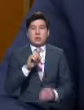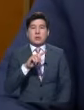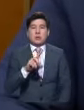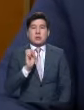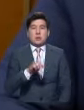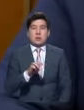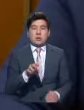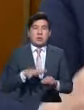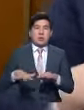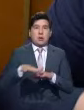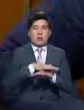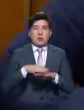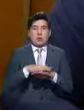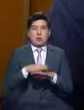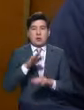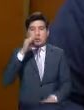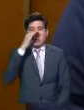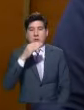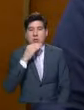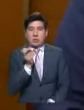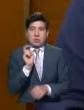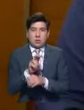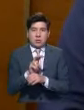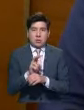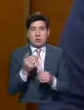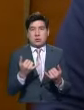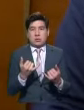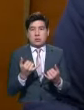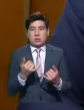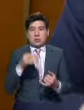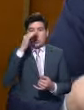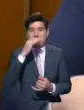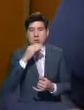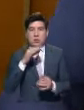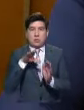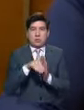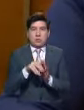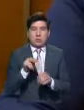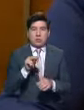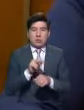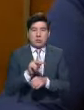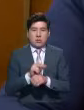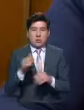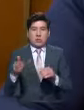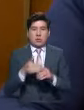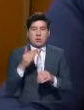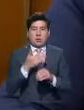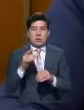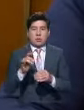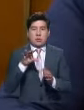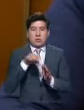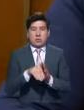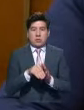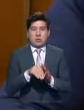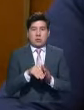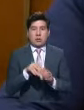көпшілігі әкең келе жатыр. Осыдан әкең келсін, әкең сазайыңды береді деген